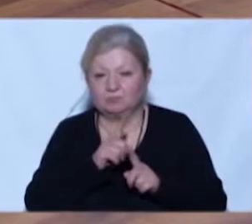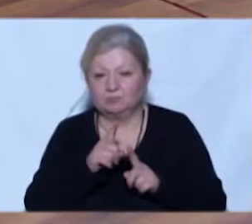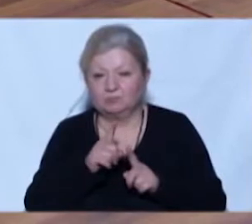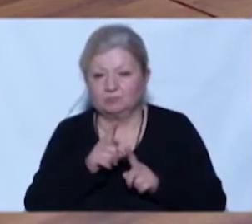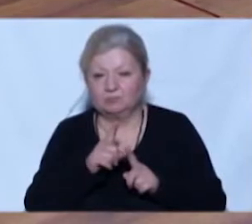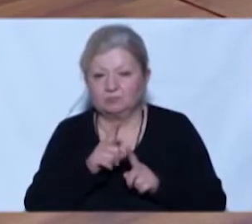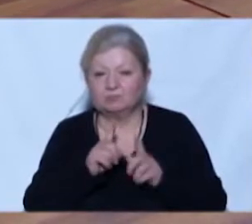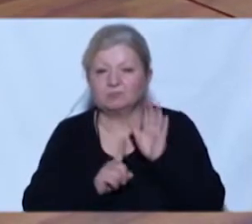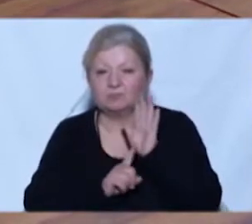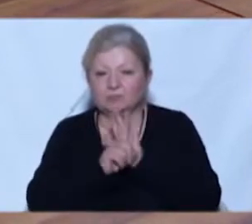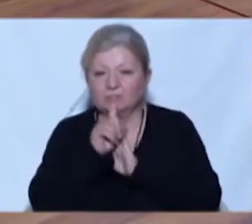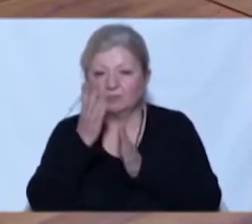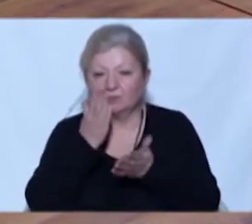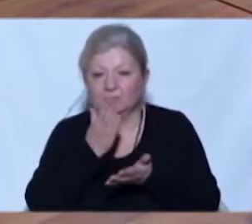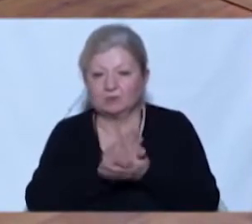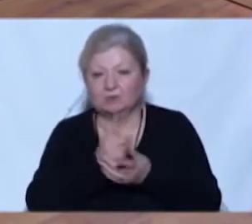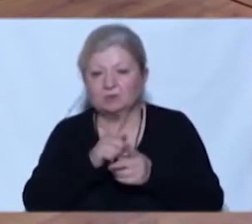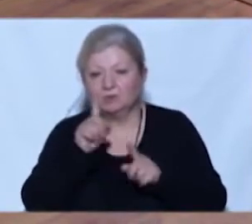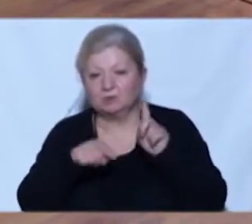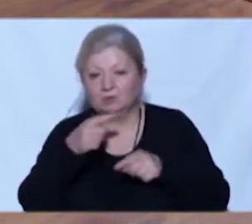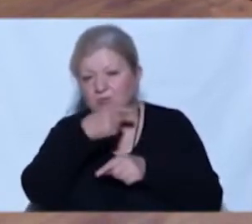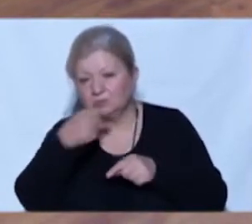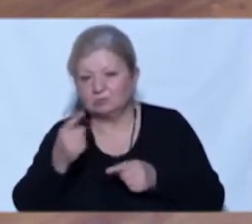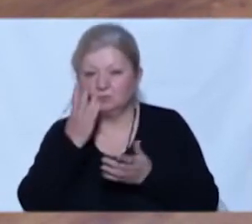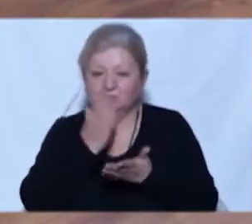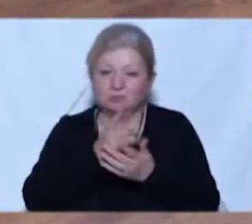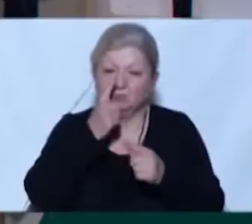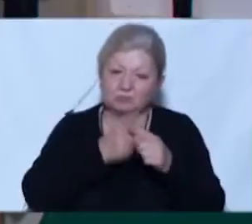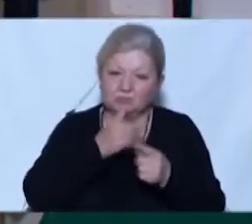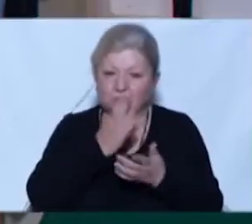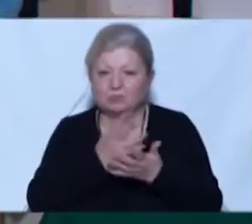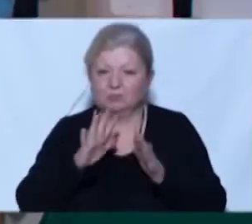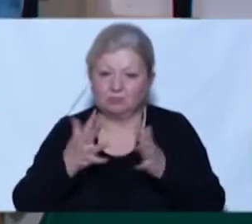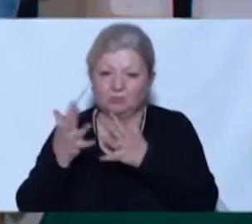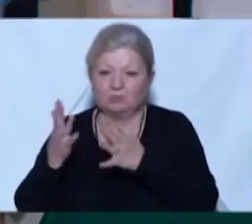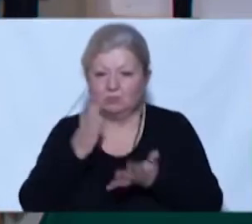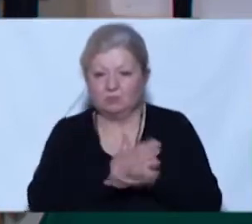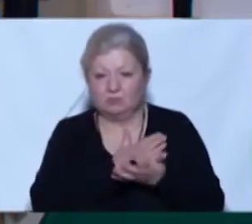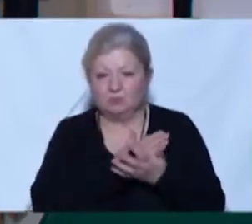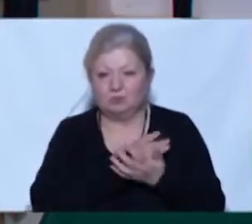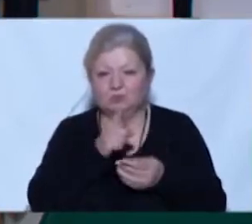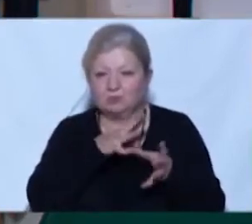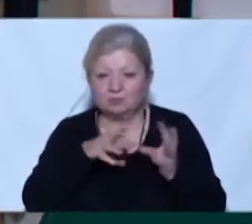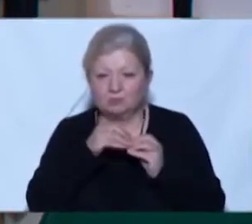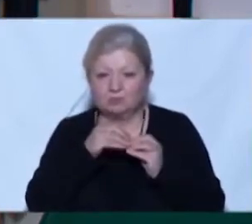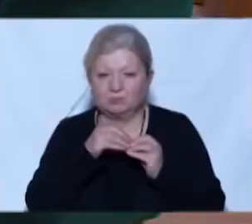სათავეს უდებს კიდევ სხვა ზოგ დადები და ზოგ არასასიამოვნო მოვლენას. Თუმცა აი ამ ყველაფერში